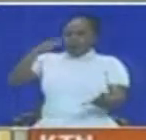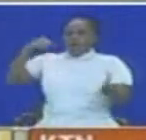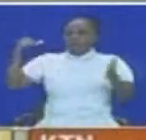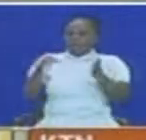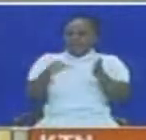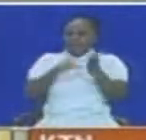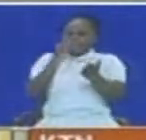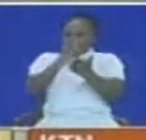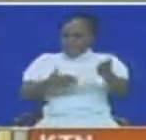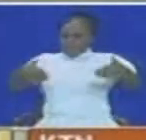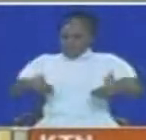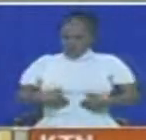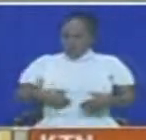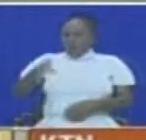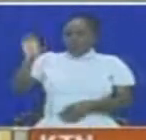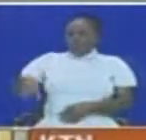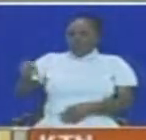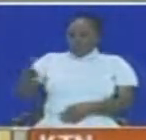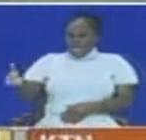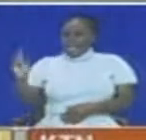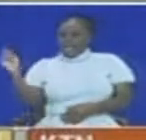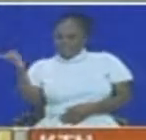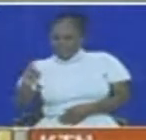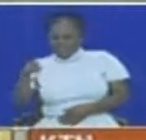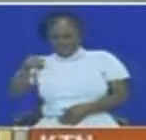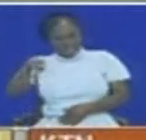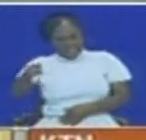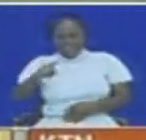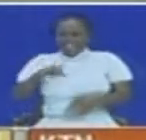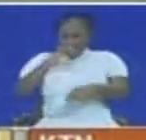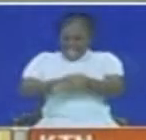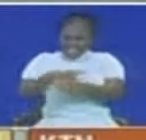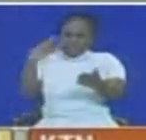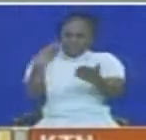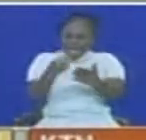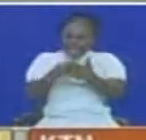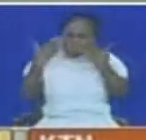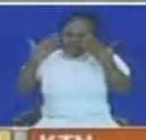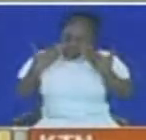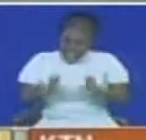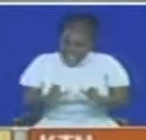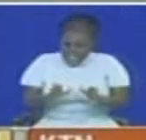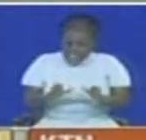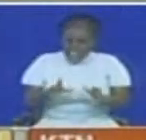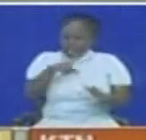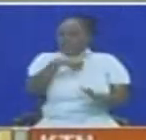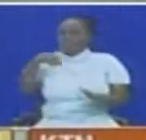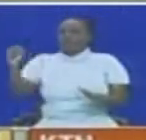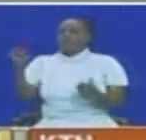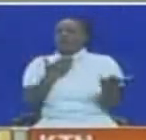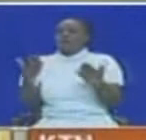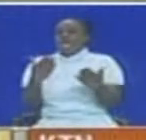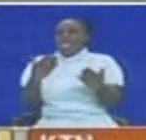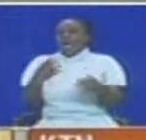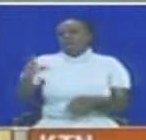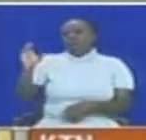baadhi ya vijana katika soko la Mudhurwa hapa Nairobi, ambao punde tu baada ya kutia shilingi mkononi mwao, wao